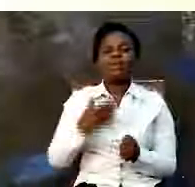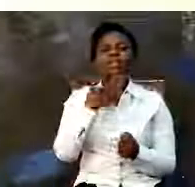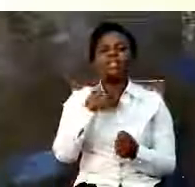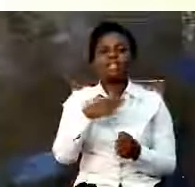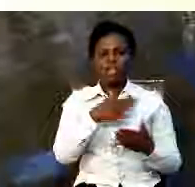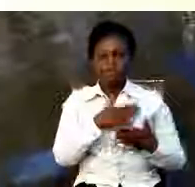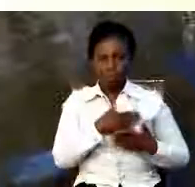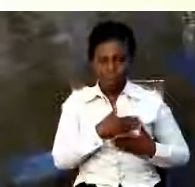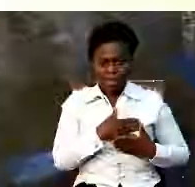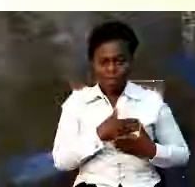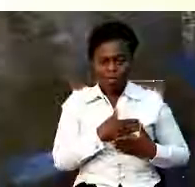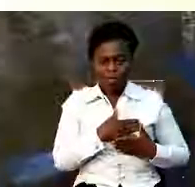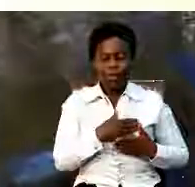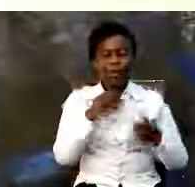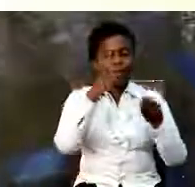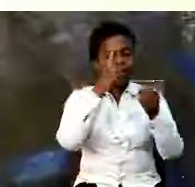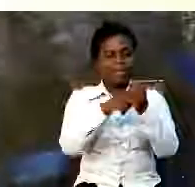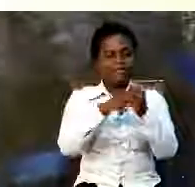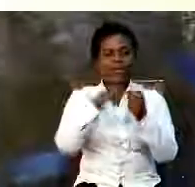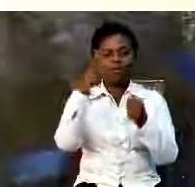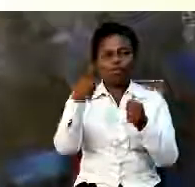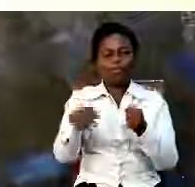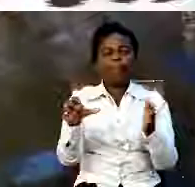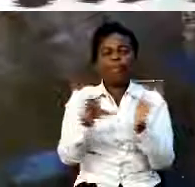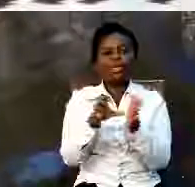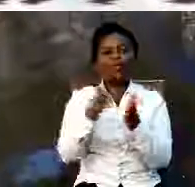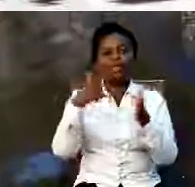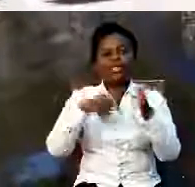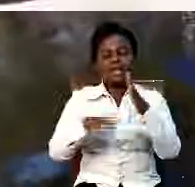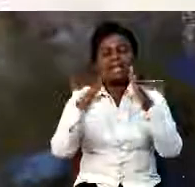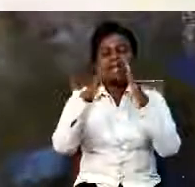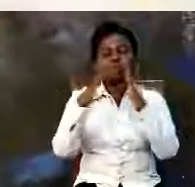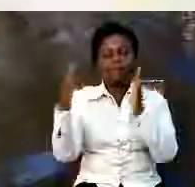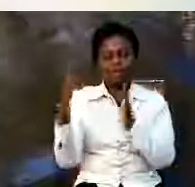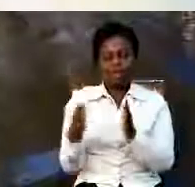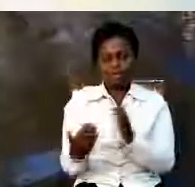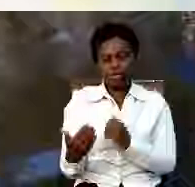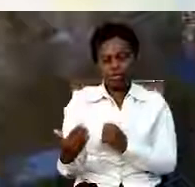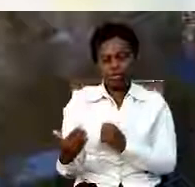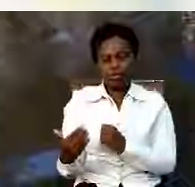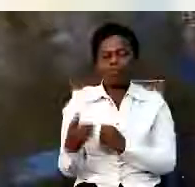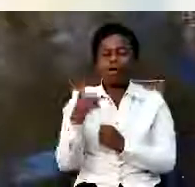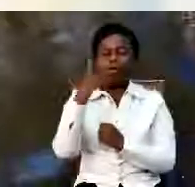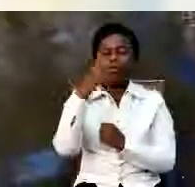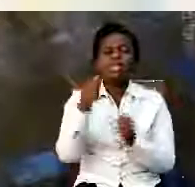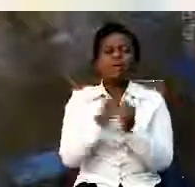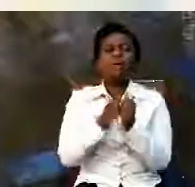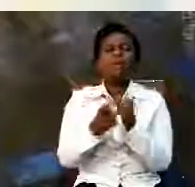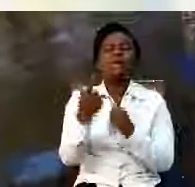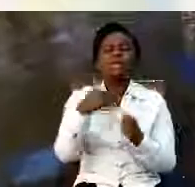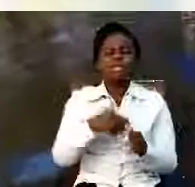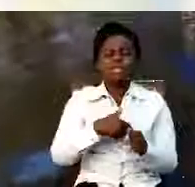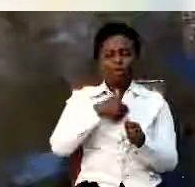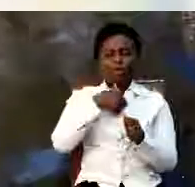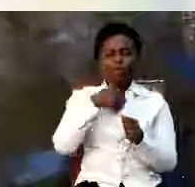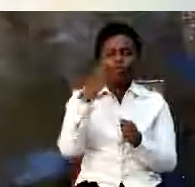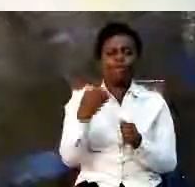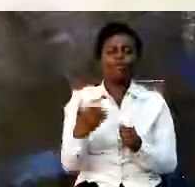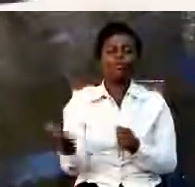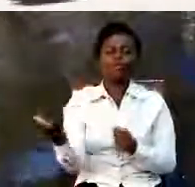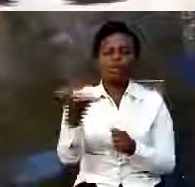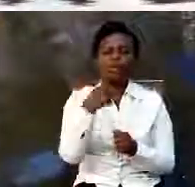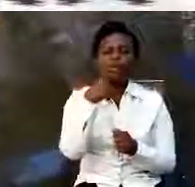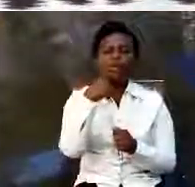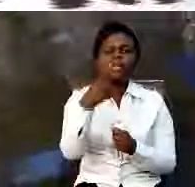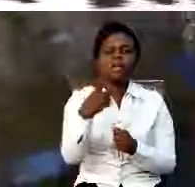watarajiwa ndani ya nyumba, watoto. Moja ya vitu vinavyonitia hofu ni kwamba watoto wetu, kila mtu aliyeoa hapa anyoshe